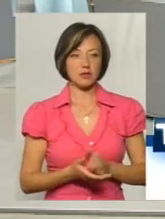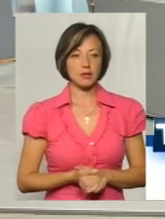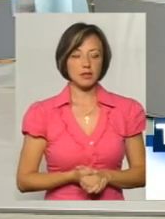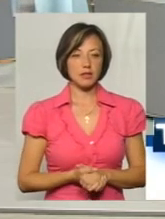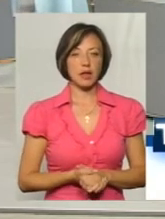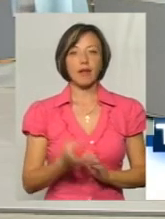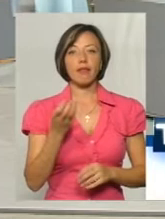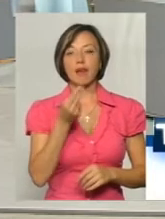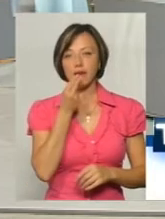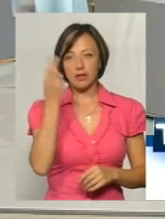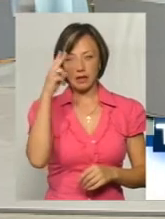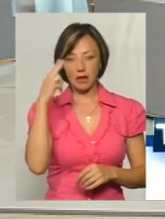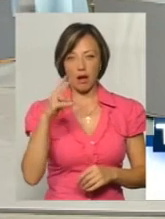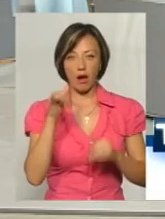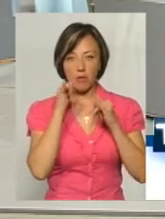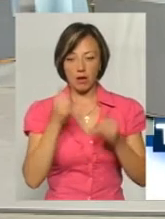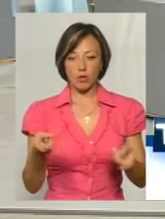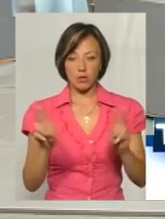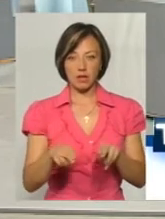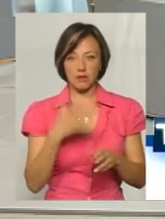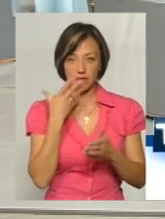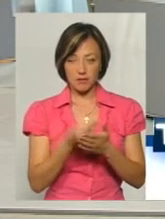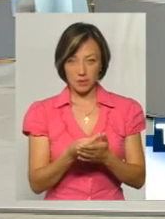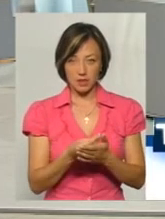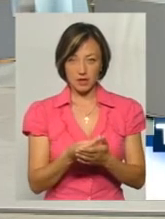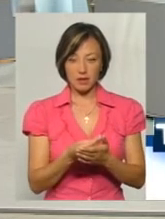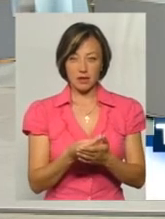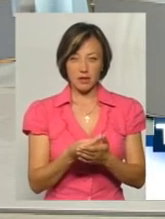харчувався дикий кабан і оставив свої сліди, от,